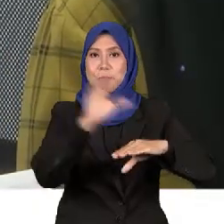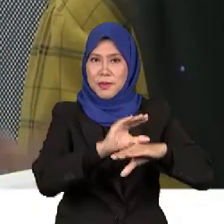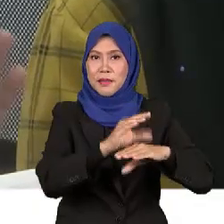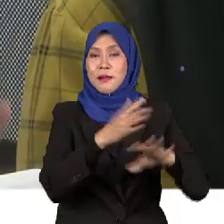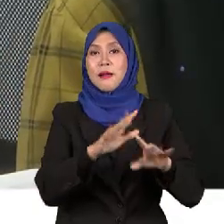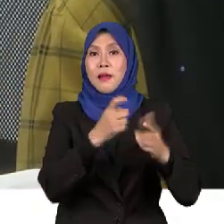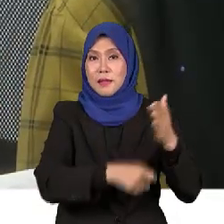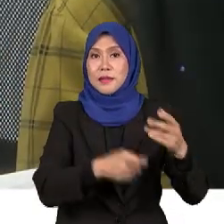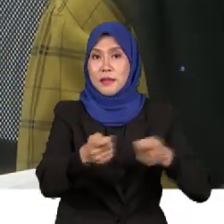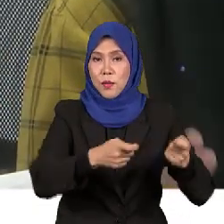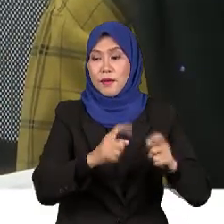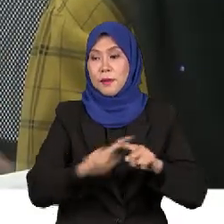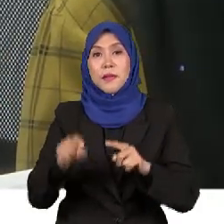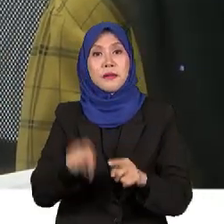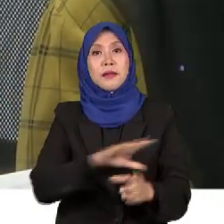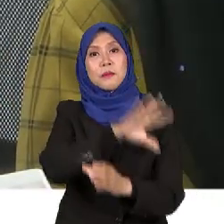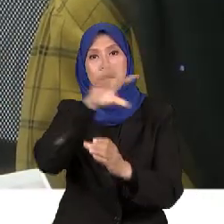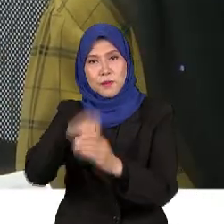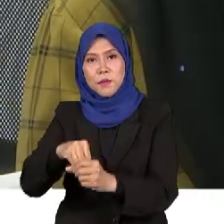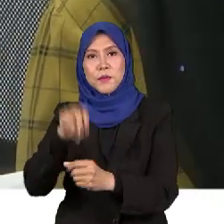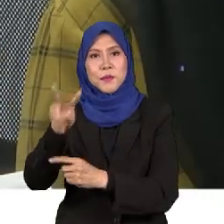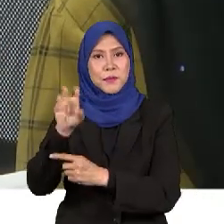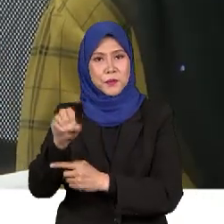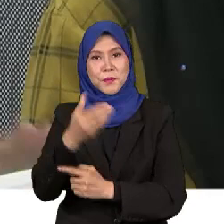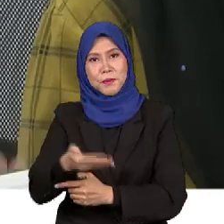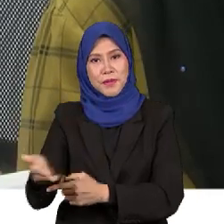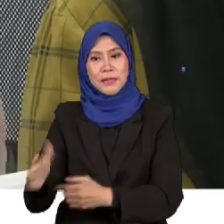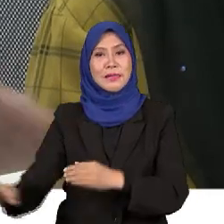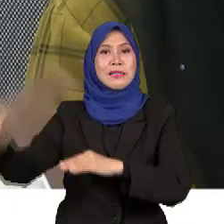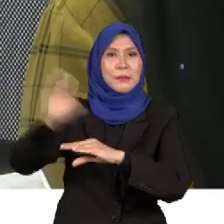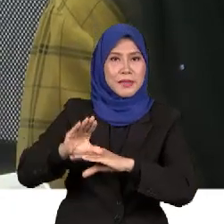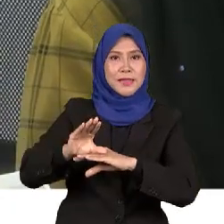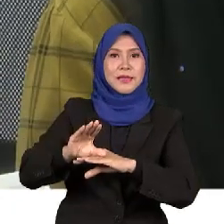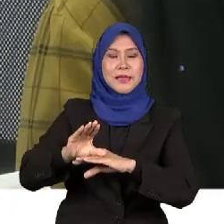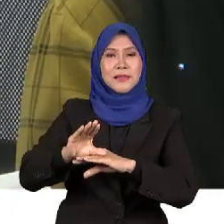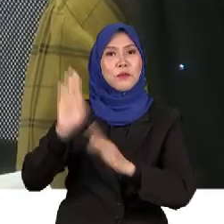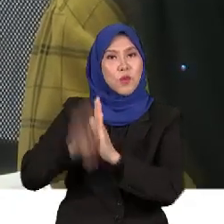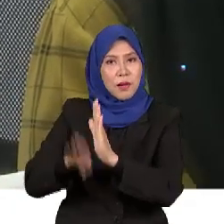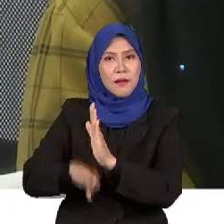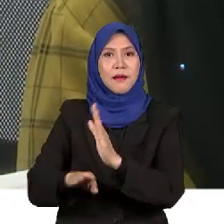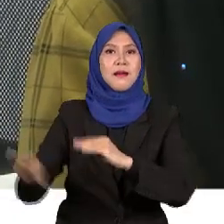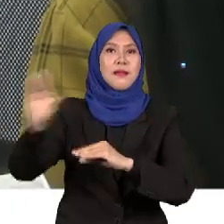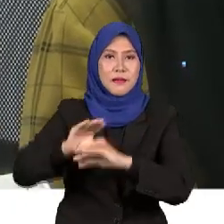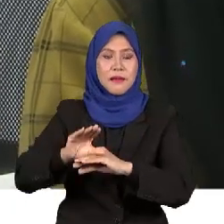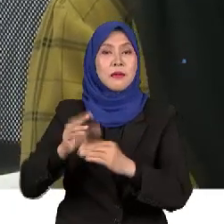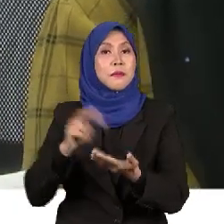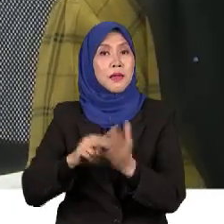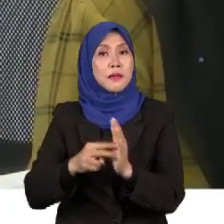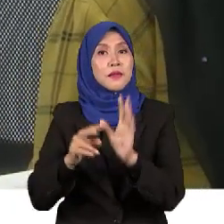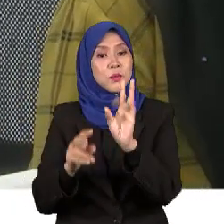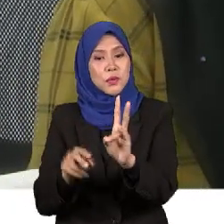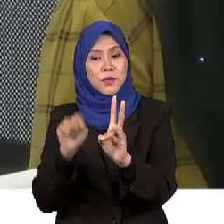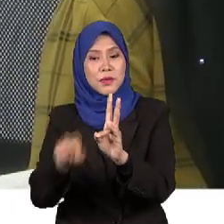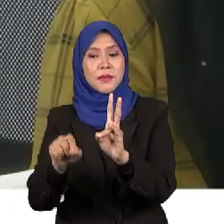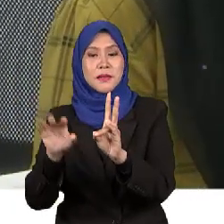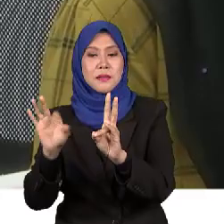tapi pada hari ini dia termasuk dalam 20 item yang disaksikan di atas subsidi dimana harganya ini